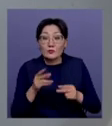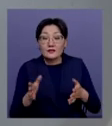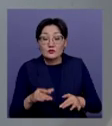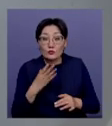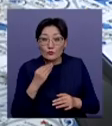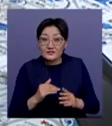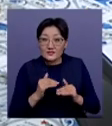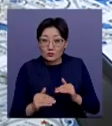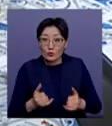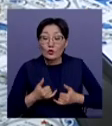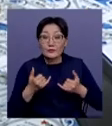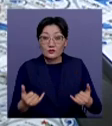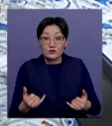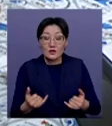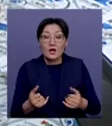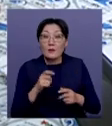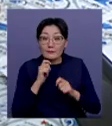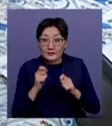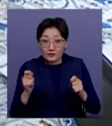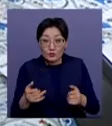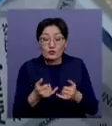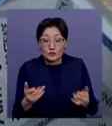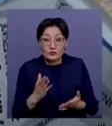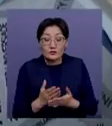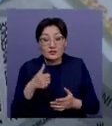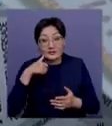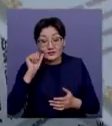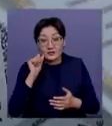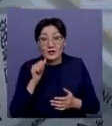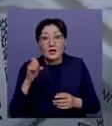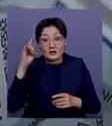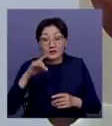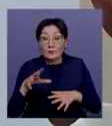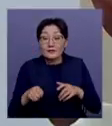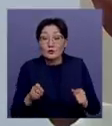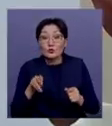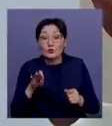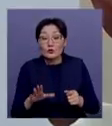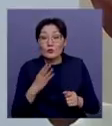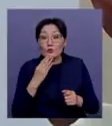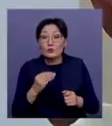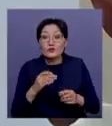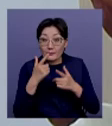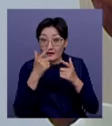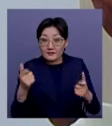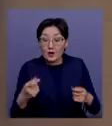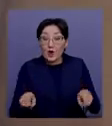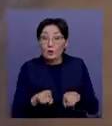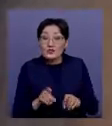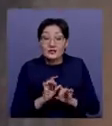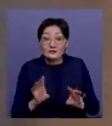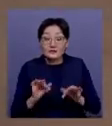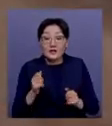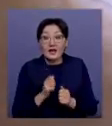өз дәрежесінде құрмет көрсетіліп, сый-сияпат көрсетілуде. Күні кеше ғана ел президенті Қасым Жомарт Тоқаев өз мәлімдемесінде осылай айтты.